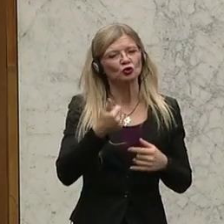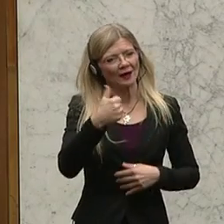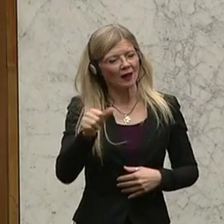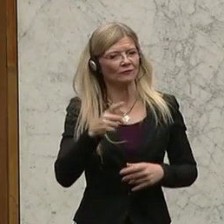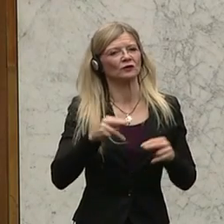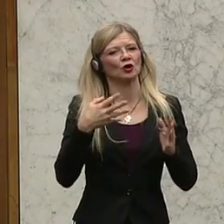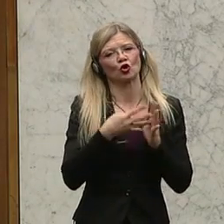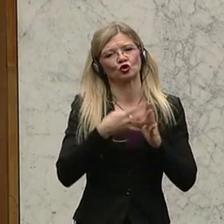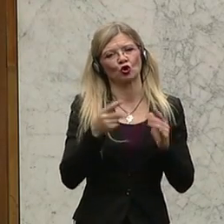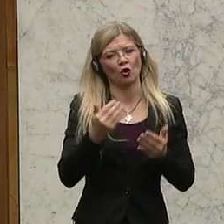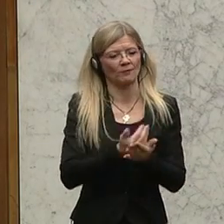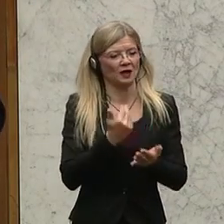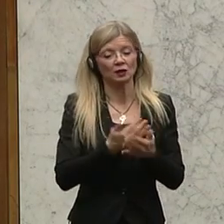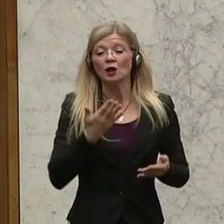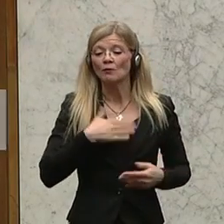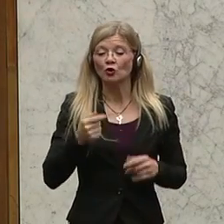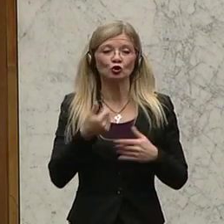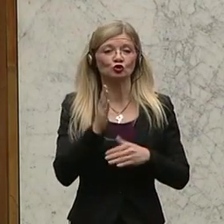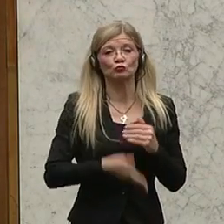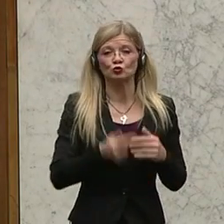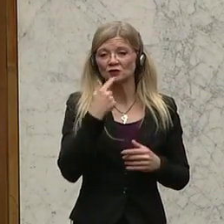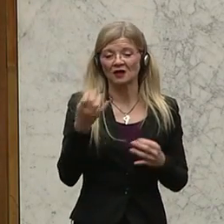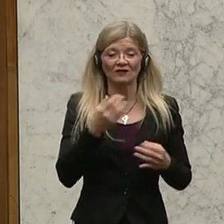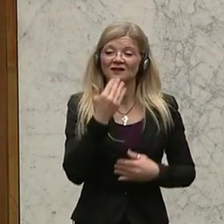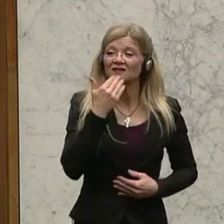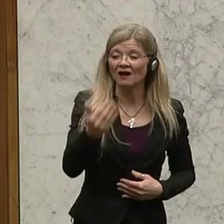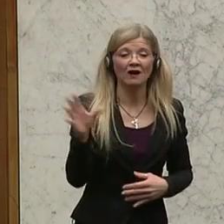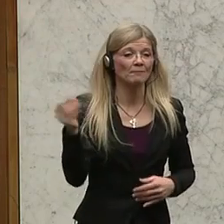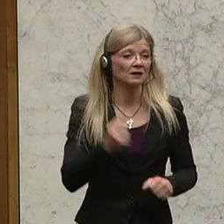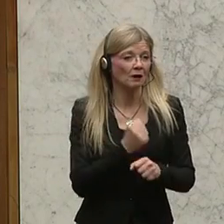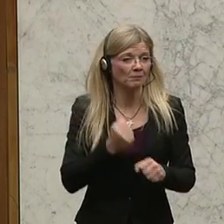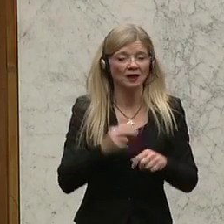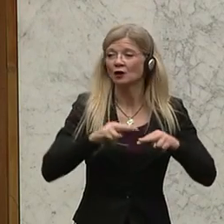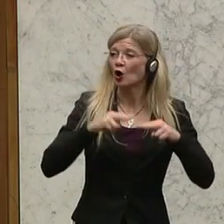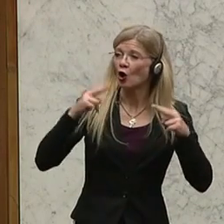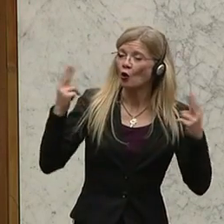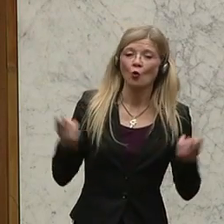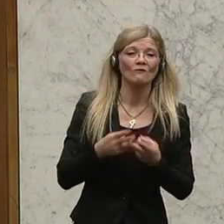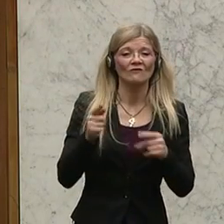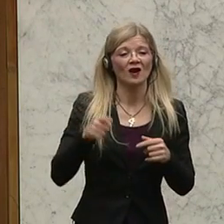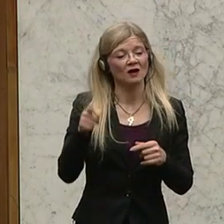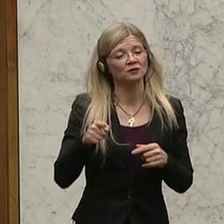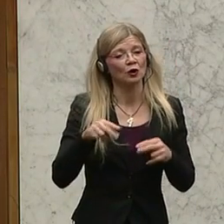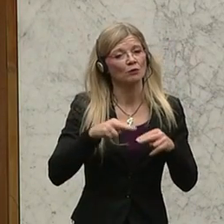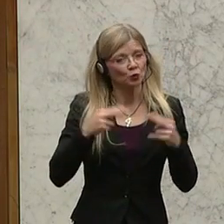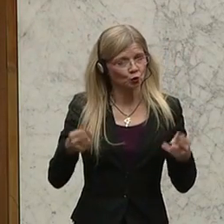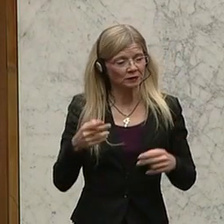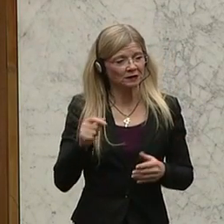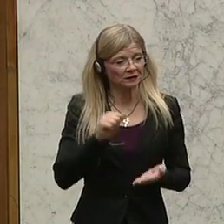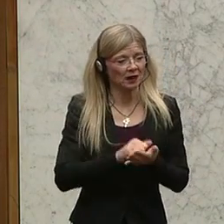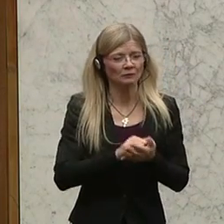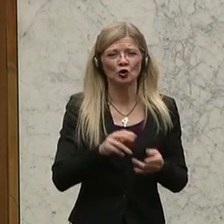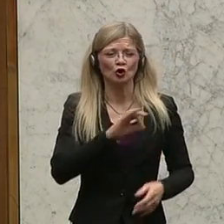Dank, der zum Ausdruck gebracht wurde, dem Dank an die Mitarbeiter des Umweltbundesamtes. Und die Kollegen Rebernick